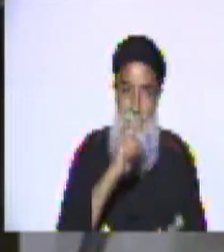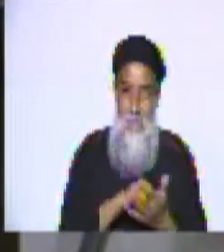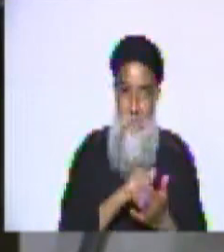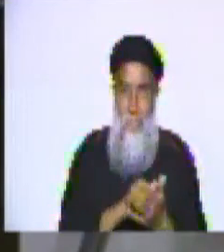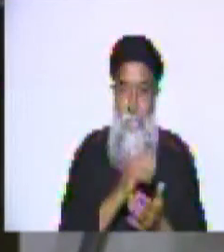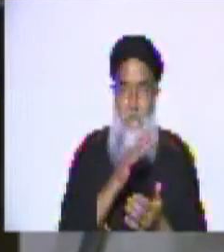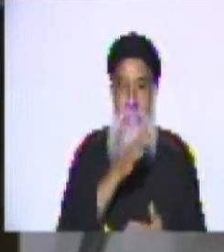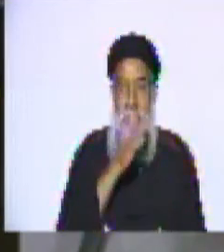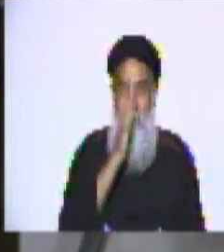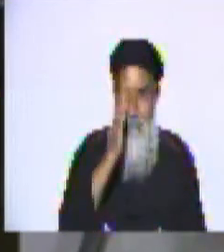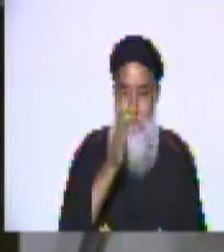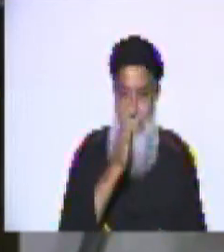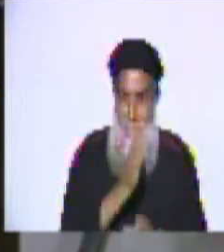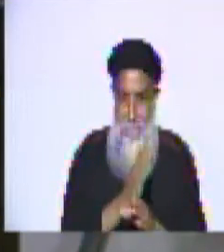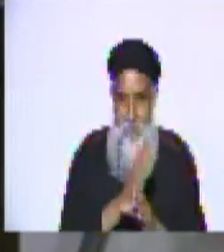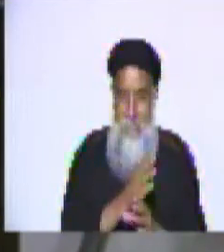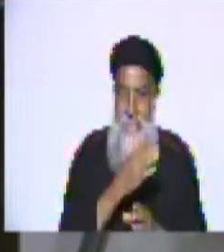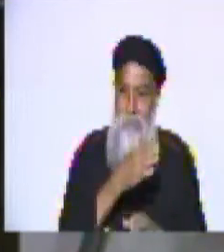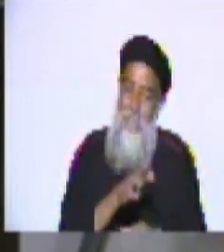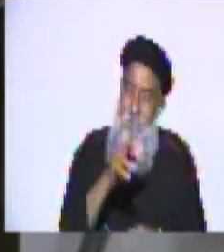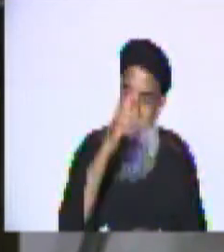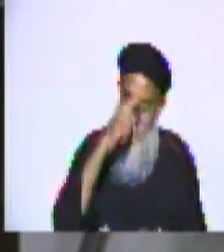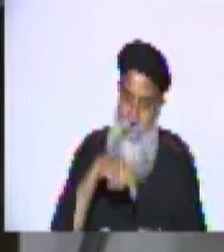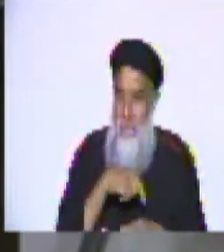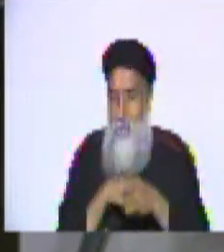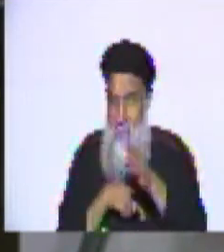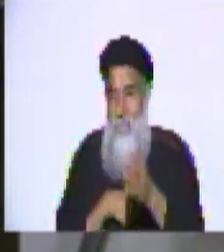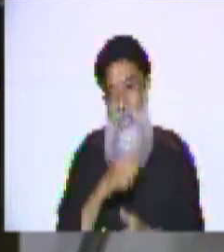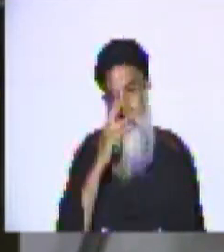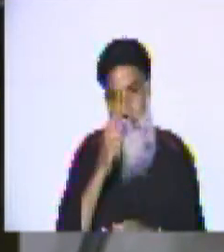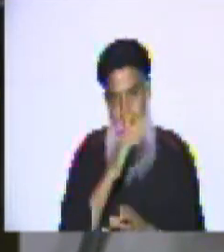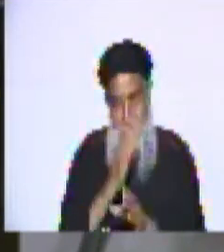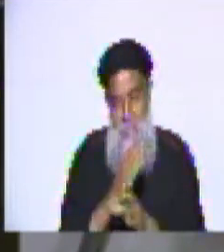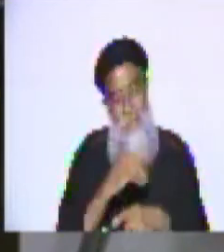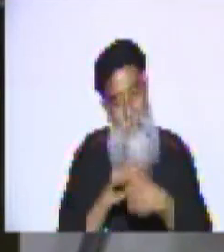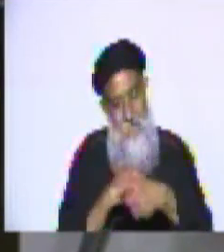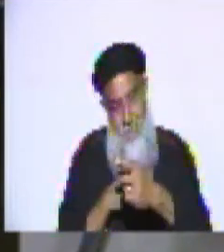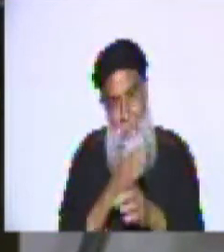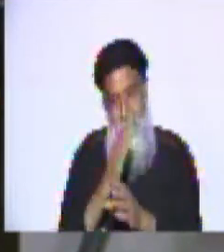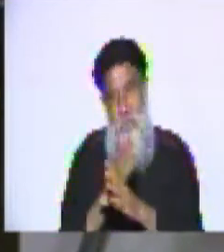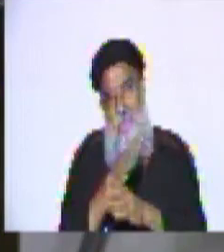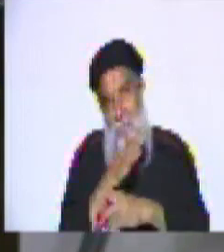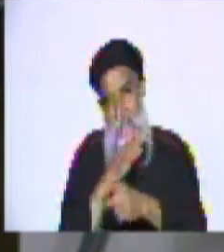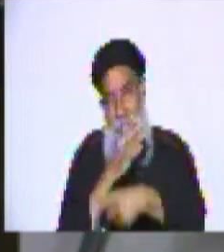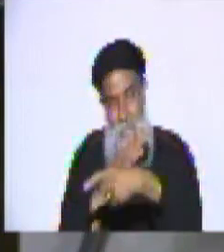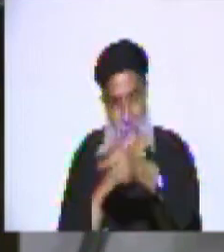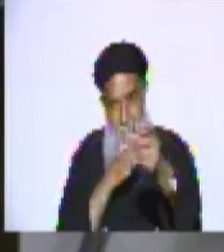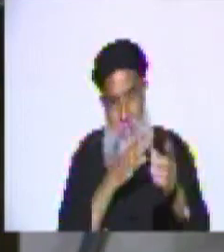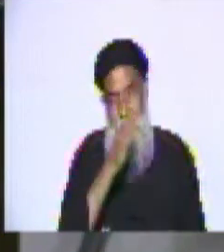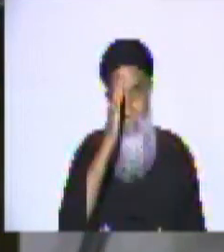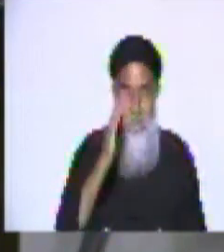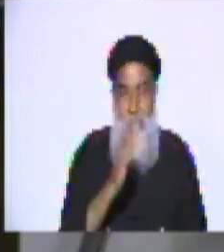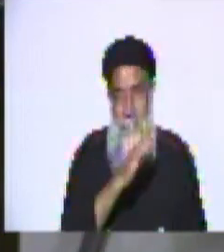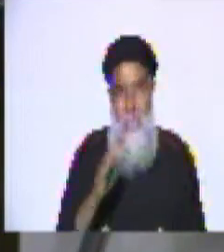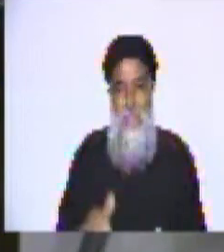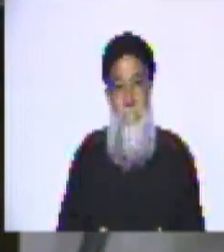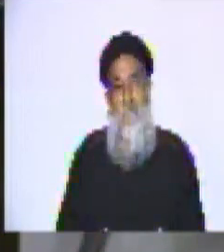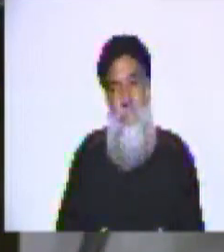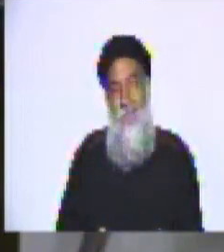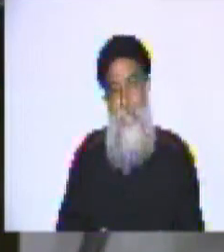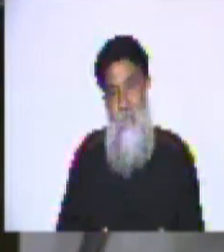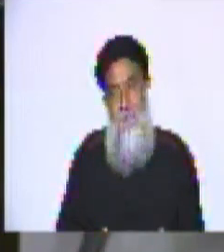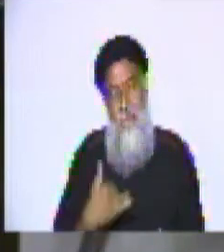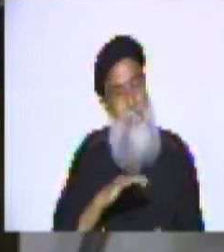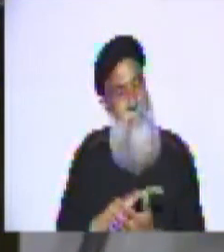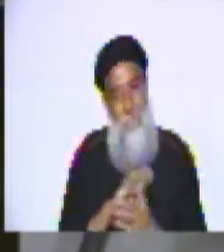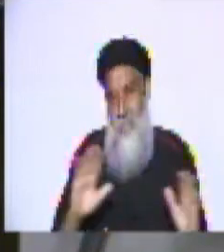اعترافها. ممكن أبونا يمر عليك وياخد اعترافك كل فترة، أب اعترافك يعني، ويصلي لك، مفيش